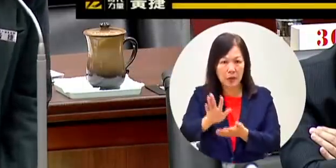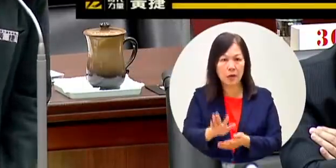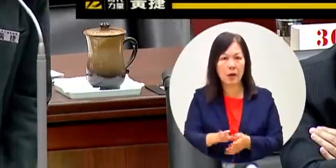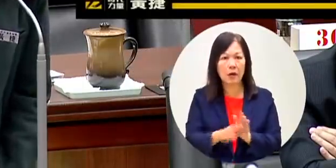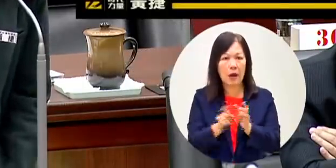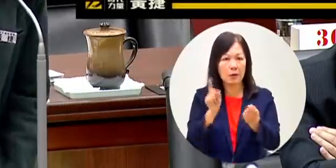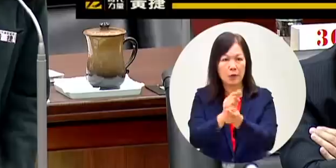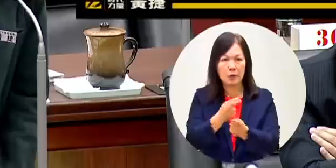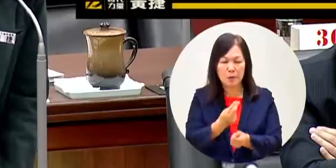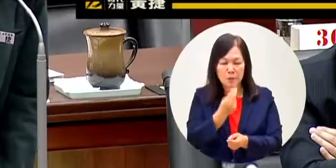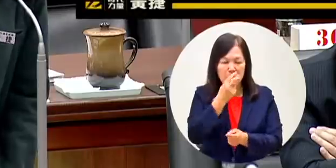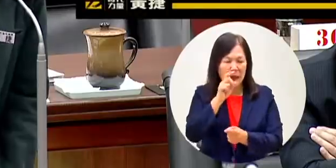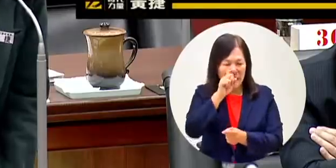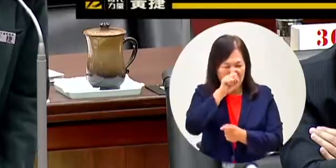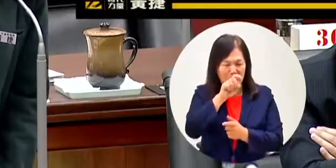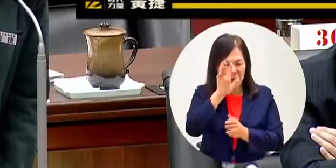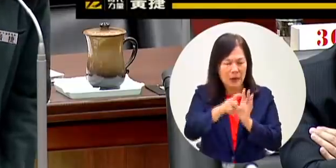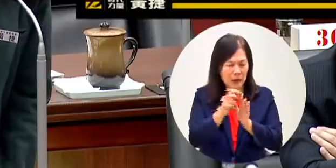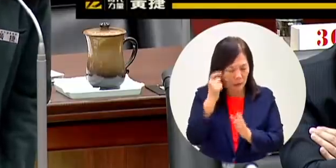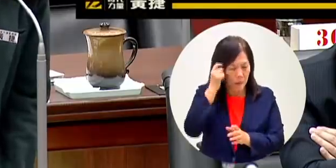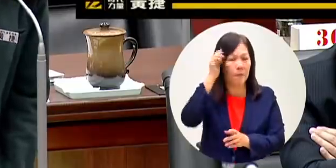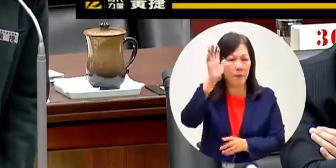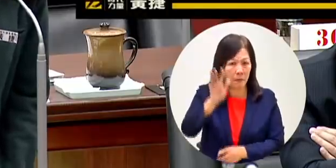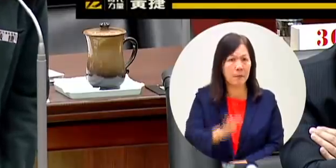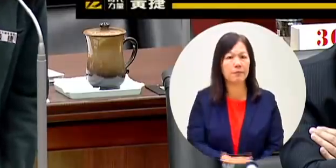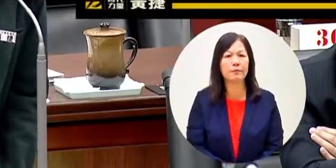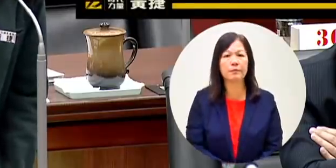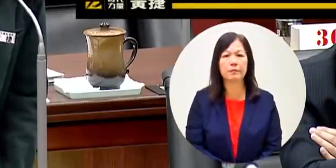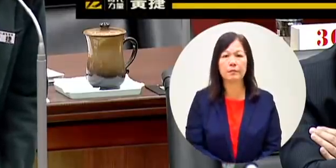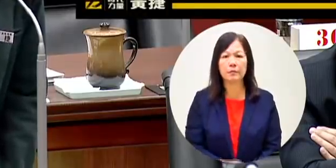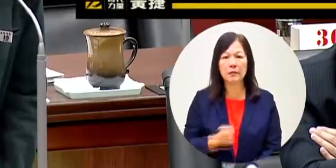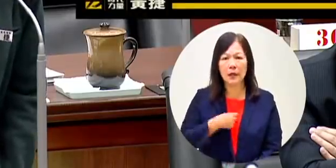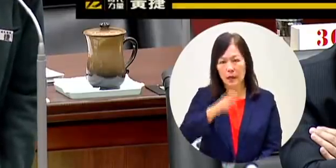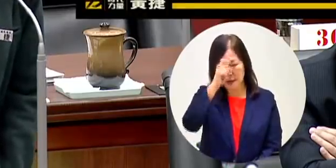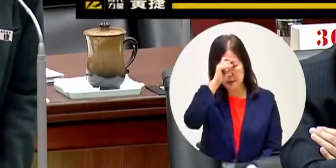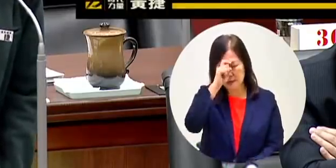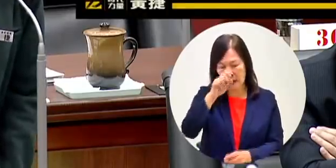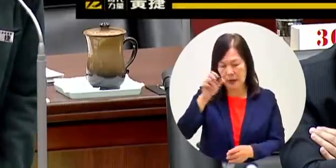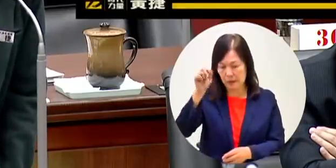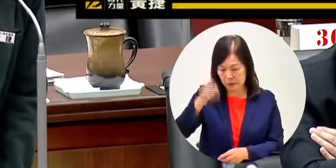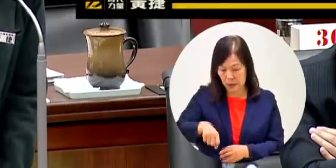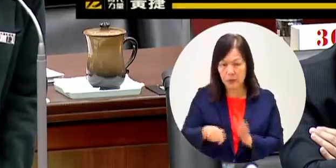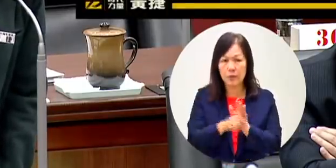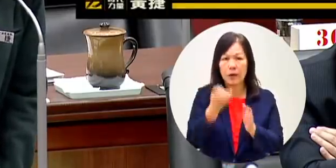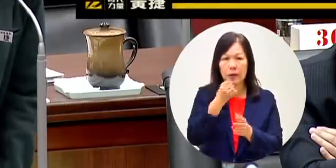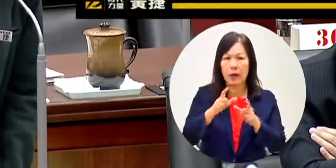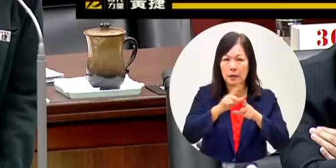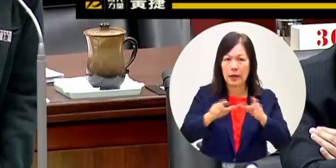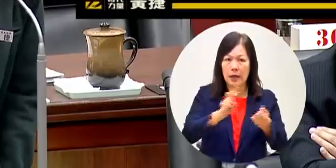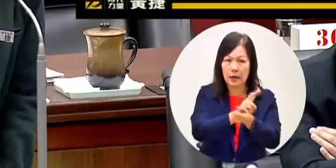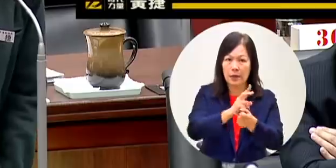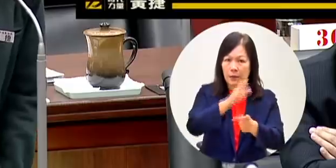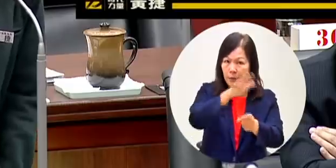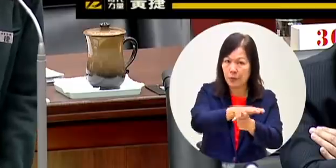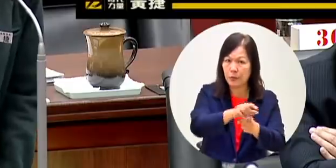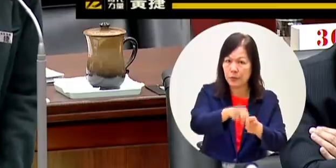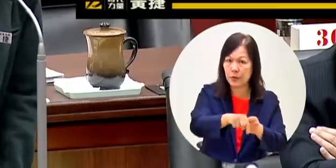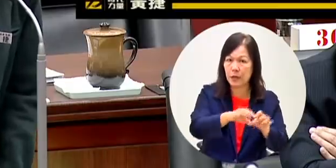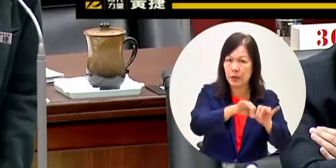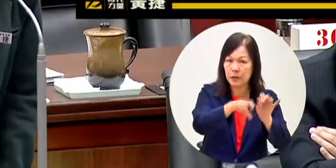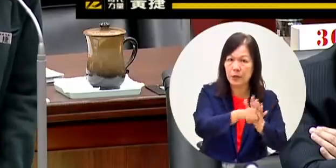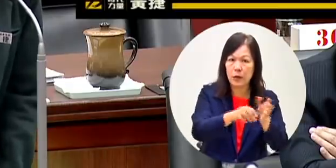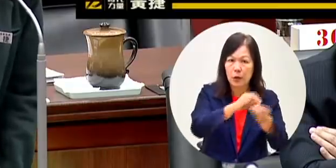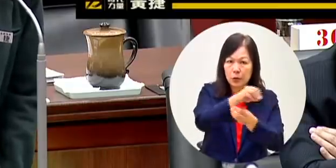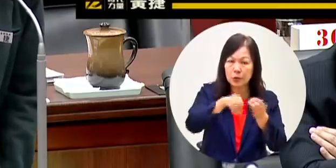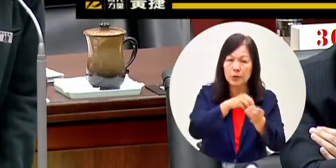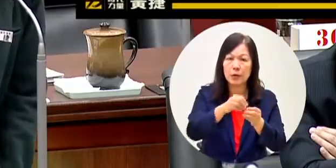的。所以我在这边希望市长可以承诺的是，包括大林埔循环未来的循环经济的产业示范区，它不绝对